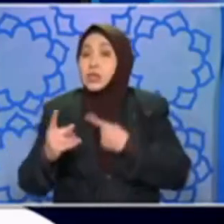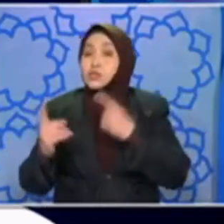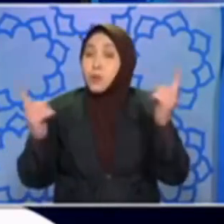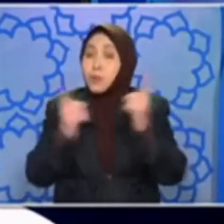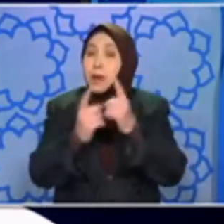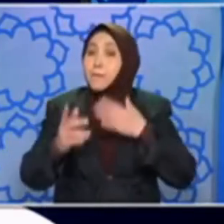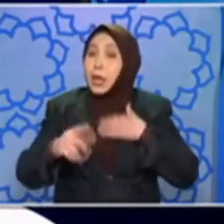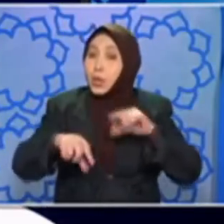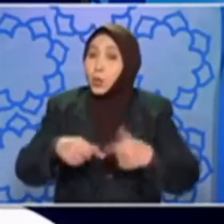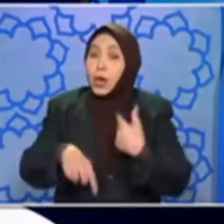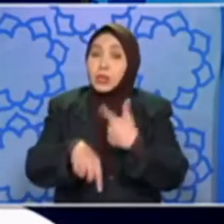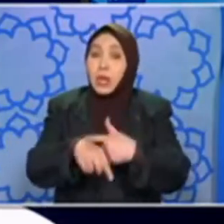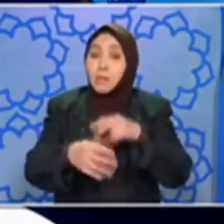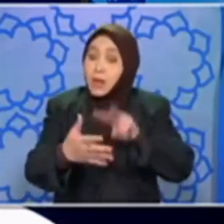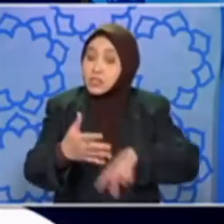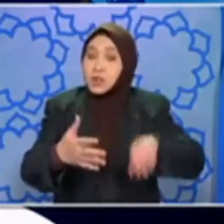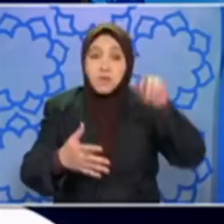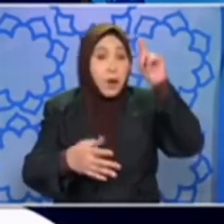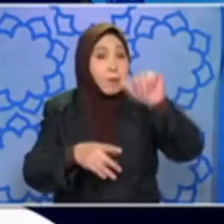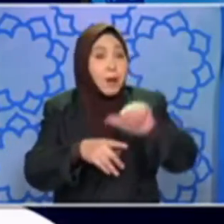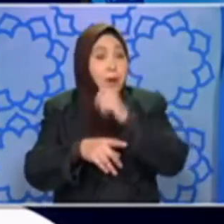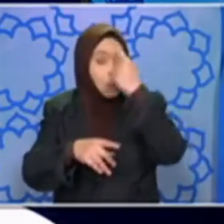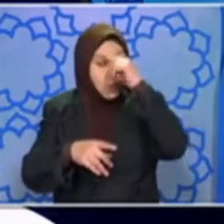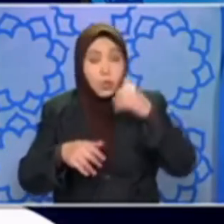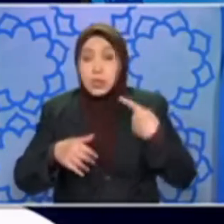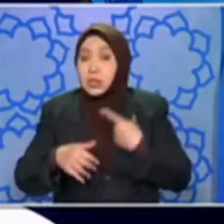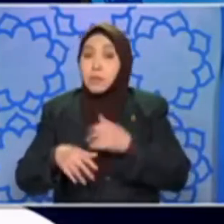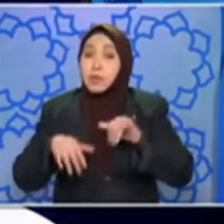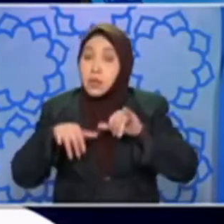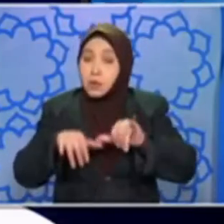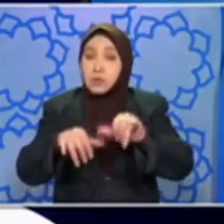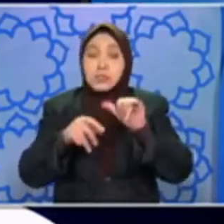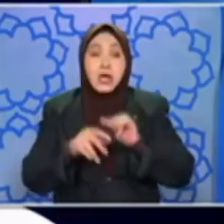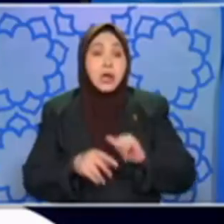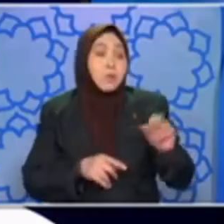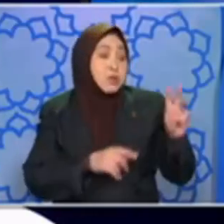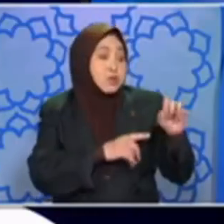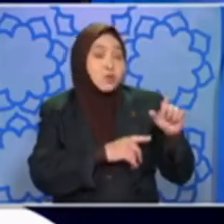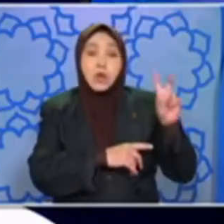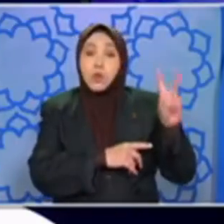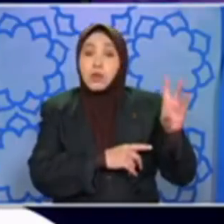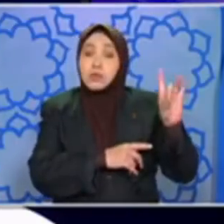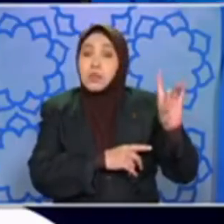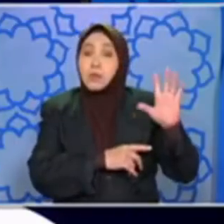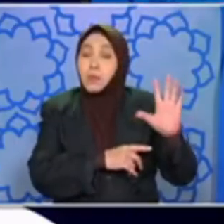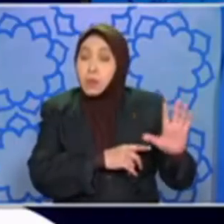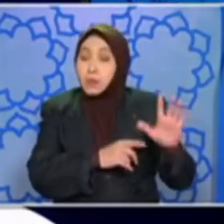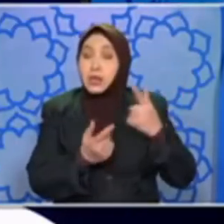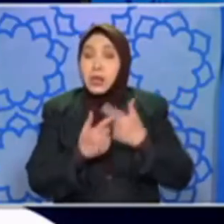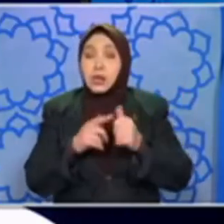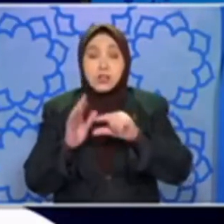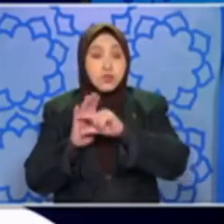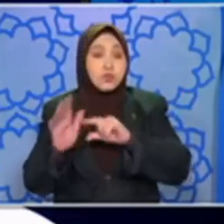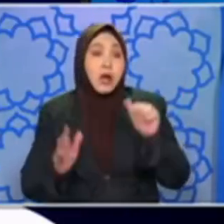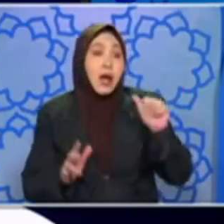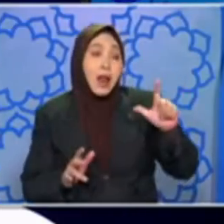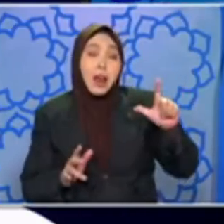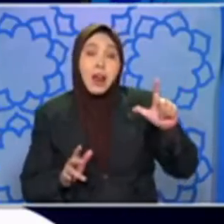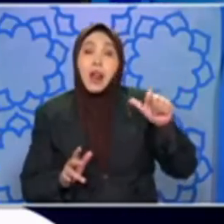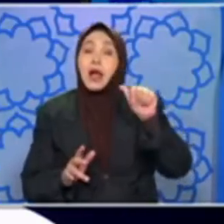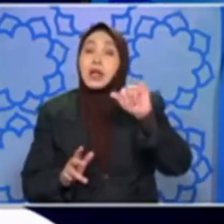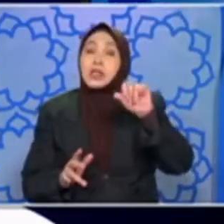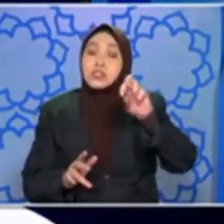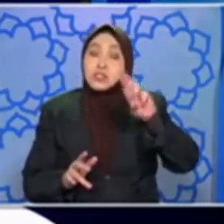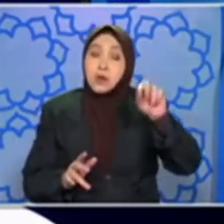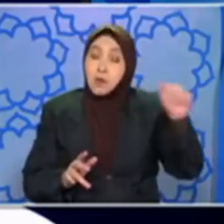Quran Time baca faham amal untuk kita meneruskan halaman 285 daripada surah Al-Isra dan alhamdulillah pada hari ini